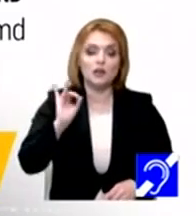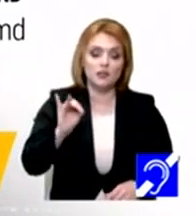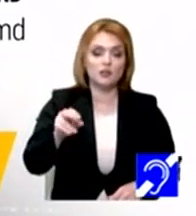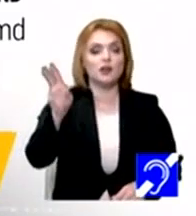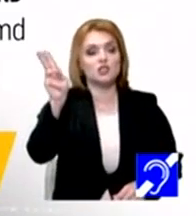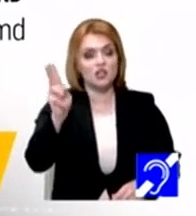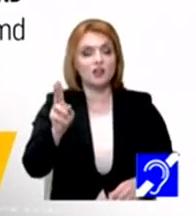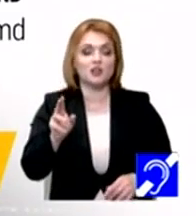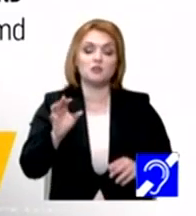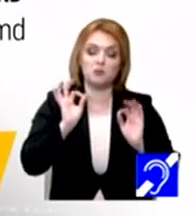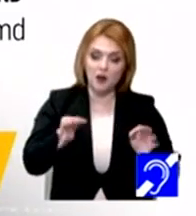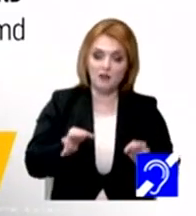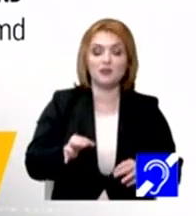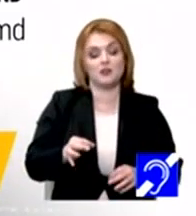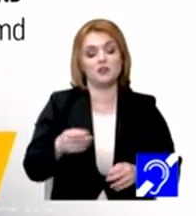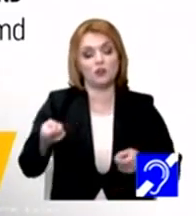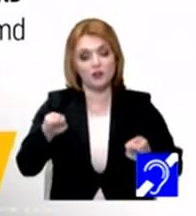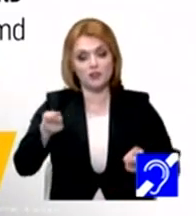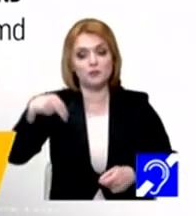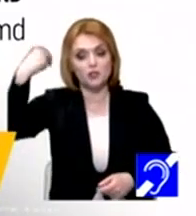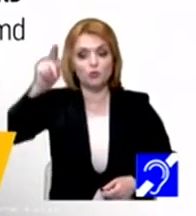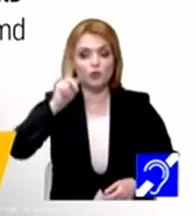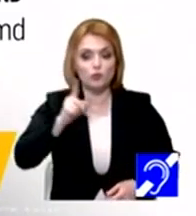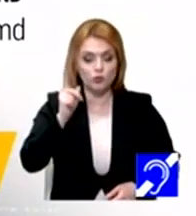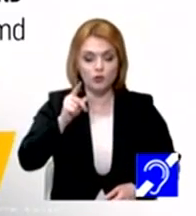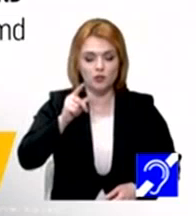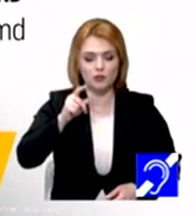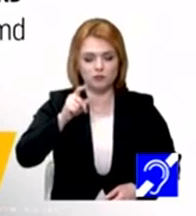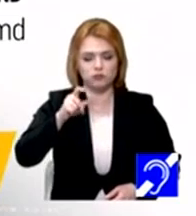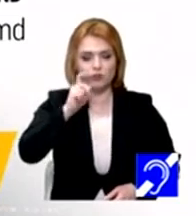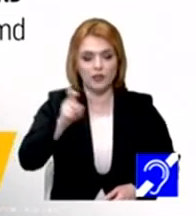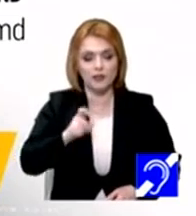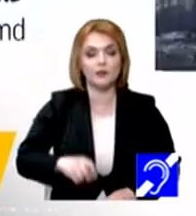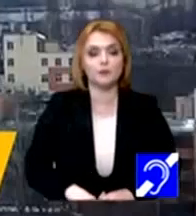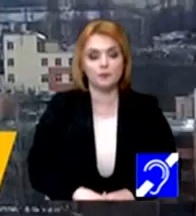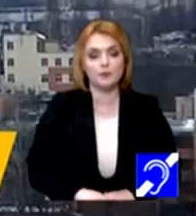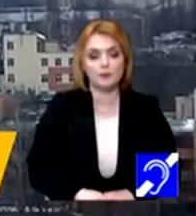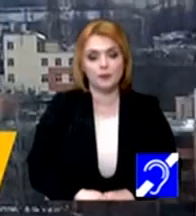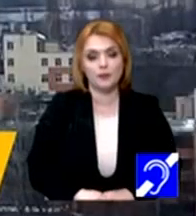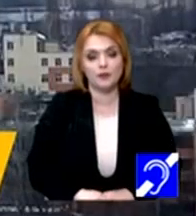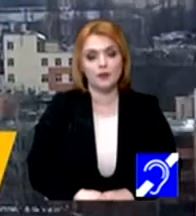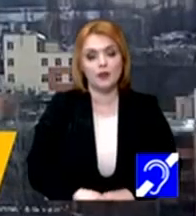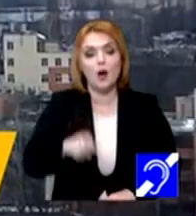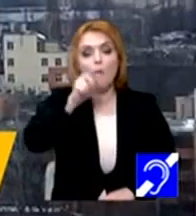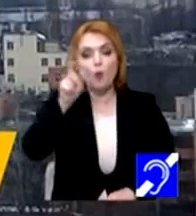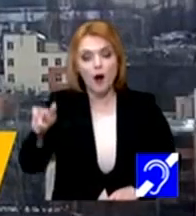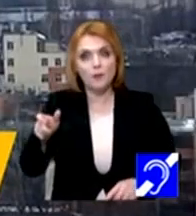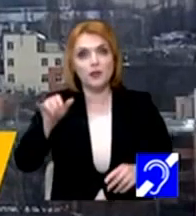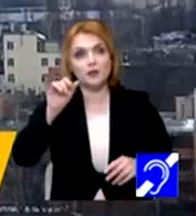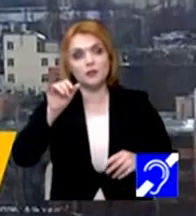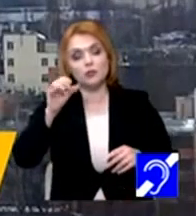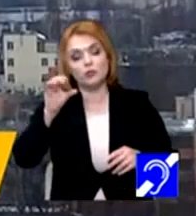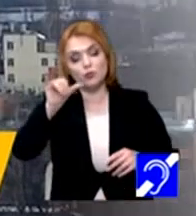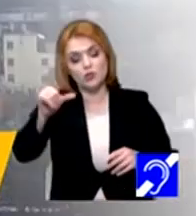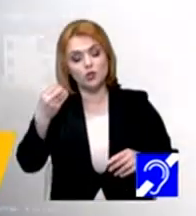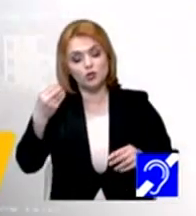au atitudine pozitivă față de modul în care președintele rus Vladimir Putin gestionează conflictul. Oamenii au păreri împărțite și